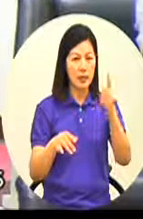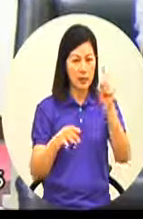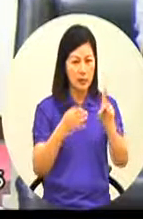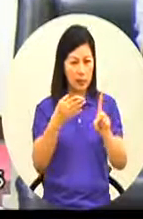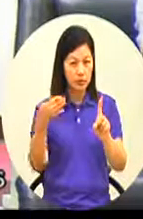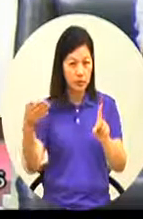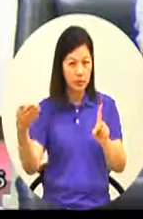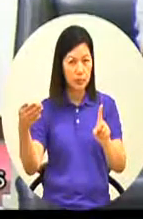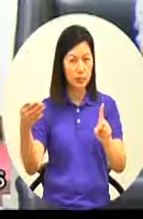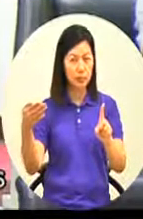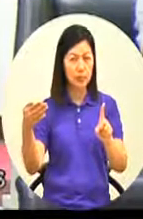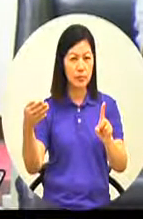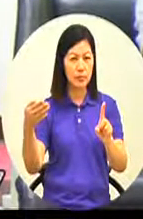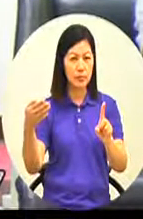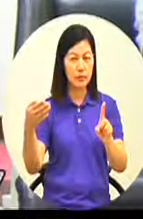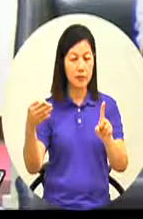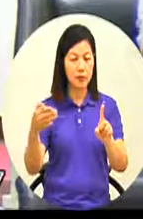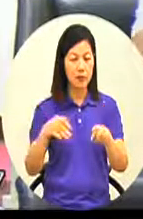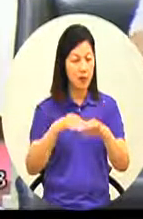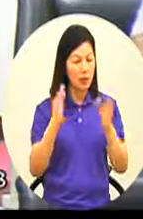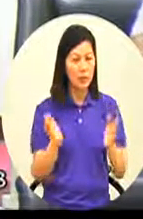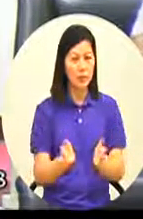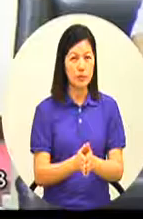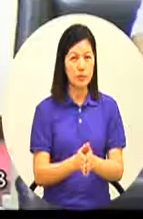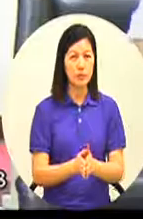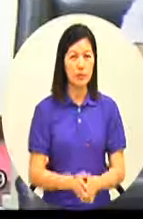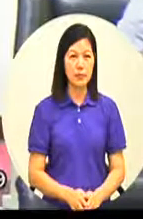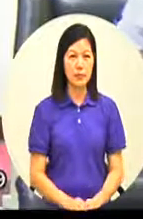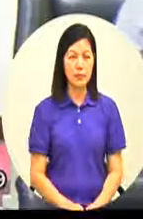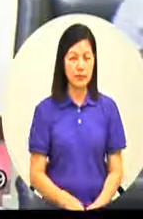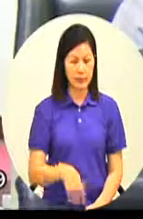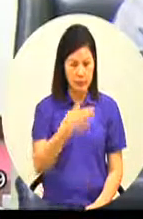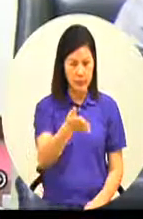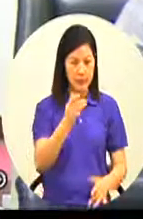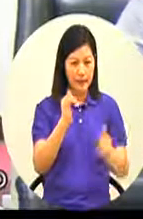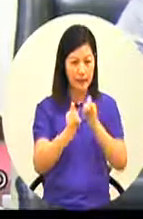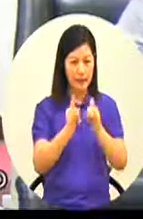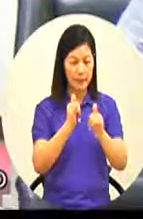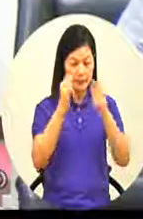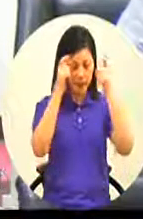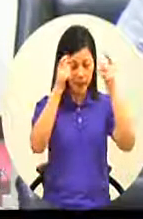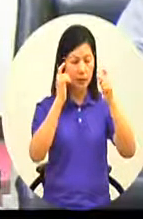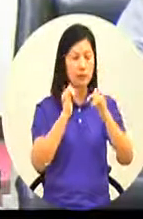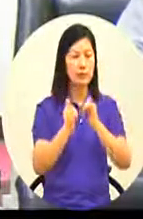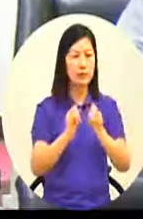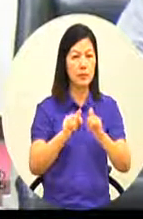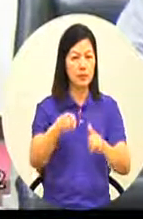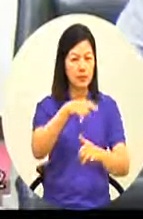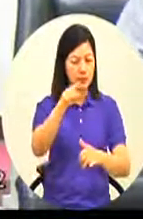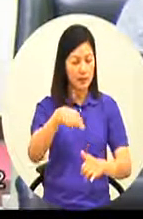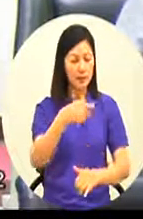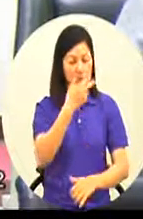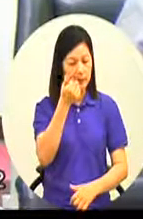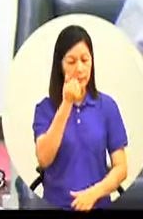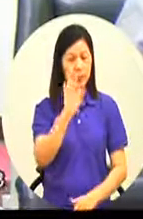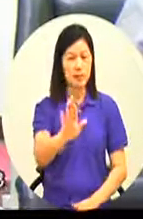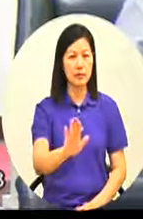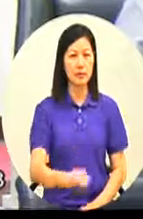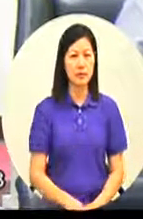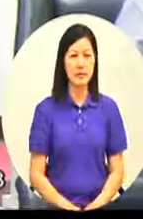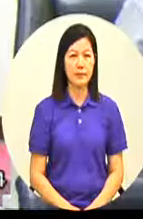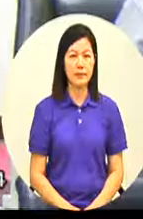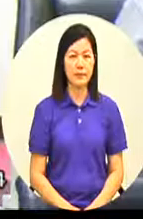哦，一过啊，作为人民，哦，咱的高雄市民。也是很方便的一个1999，但